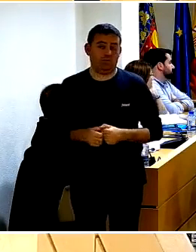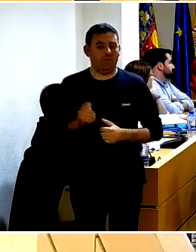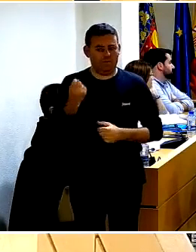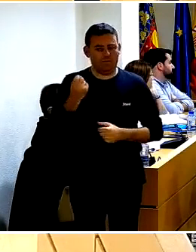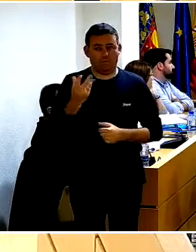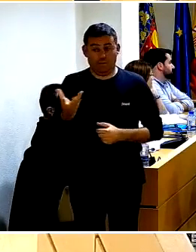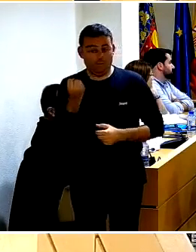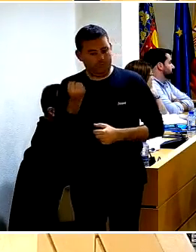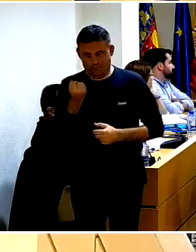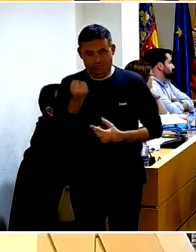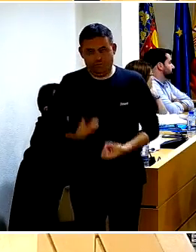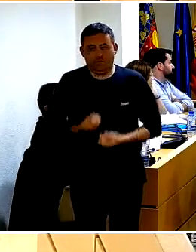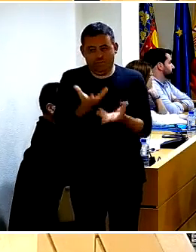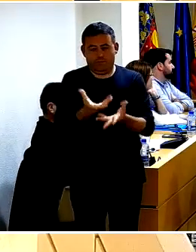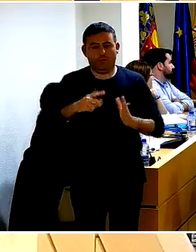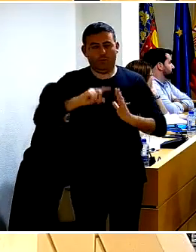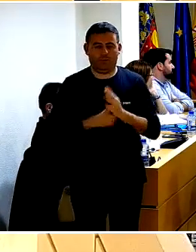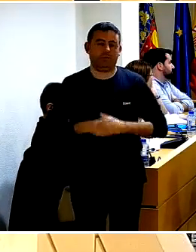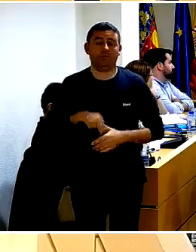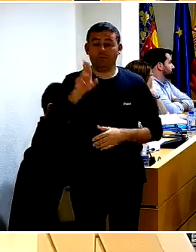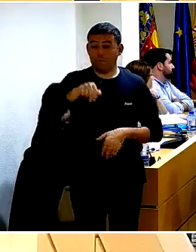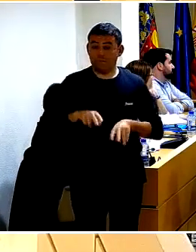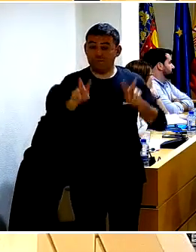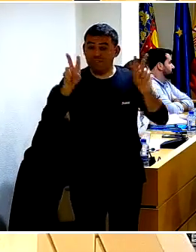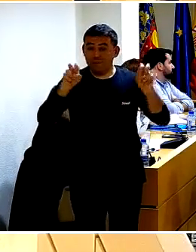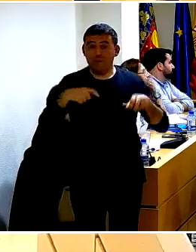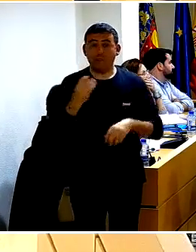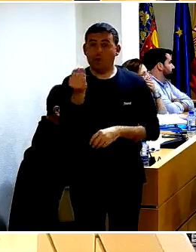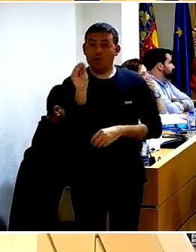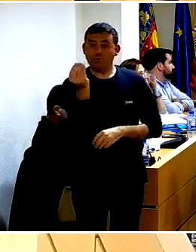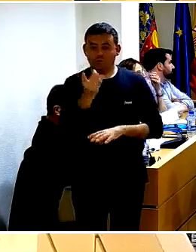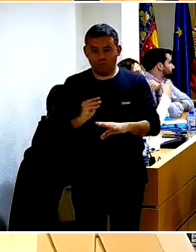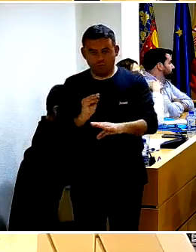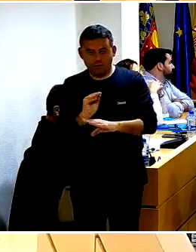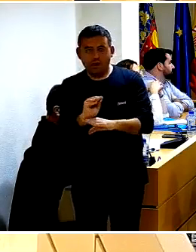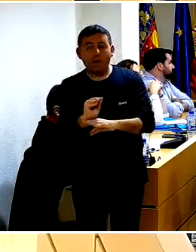augment de joventut, però també heretarem una situació del seu govern, i és que no n'hi havia